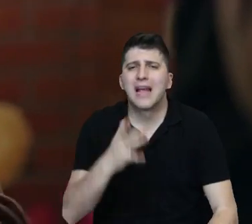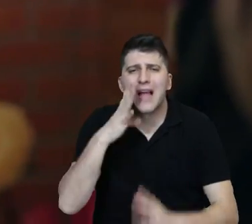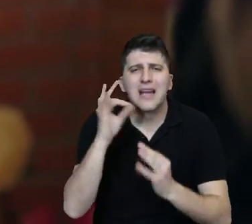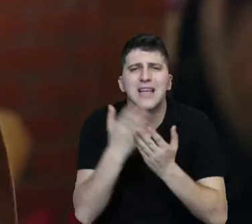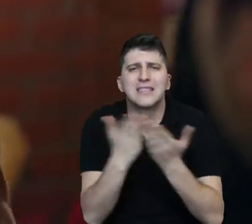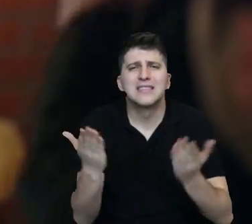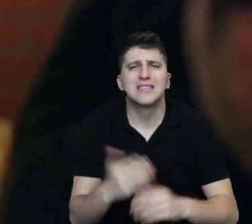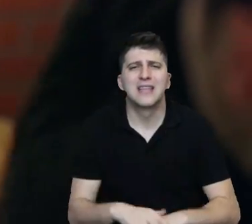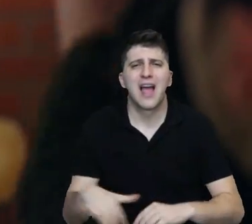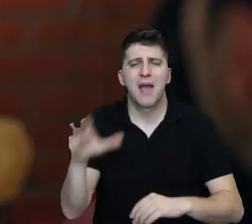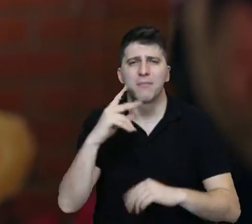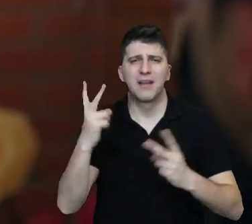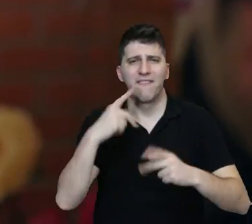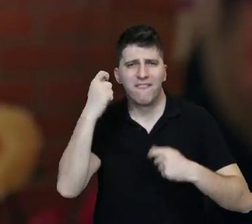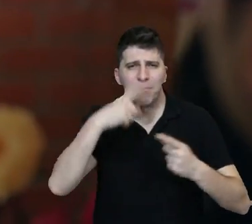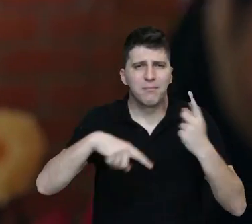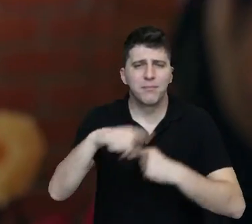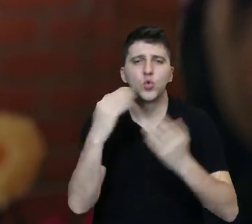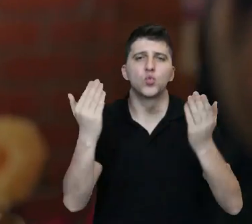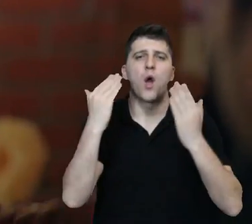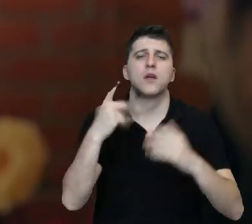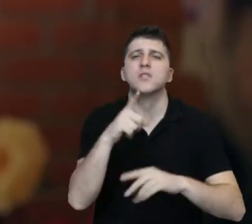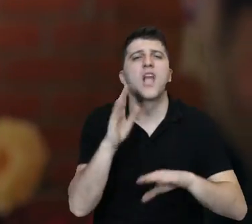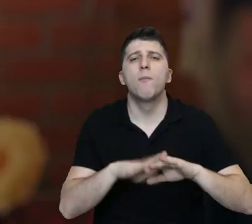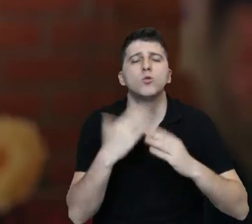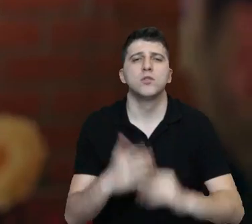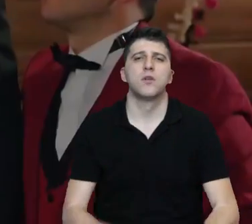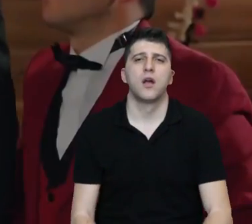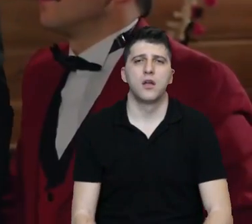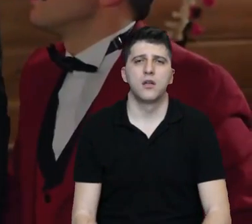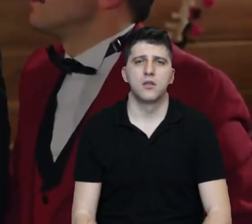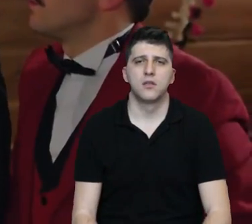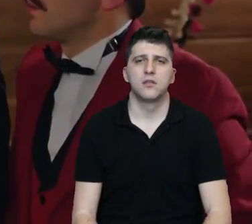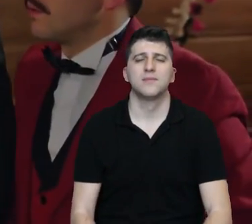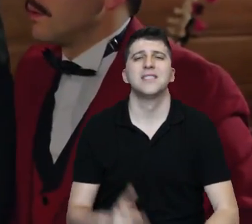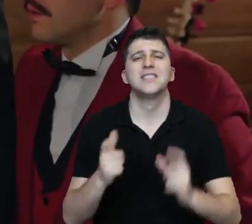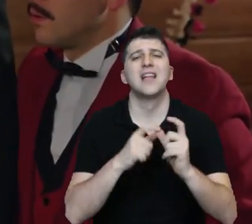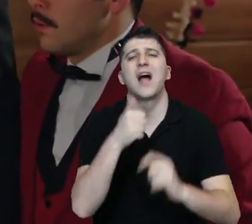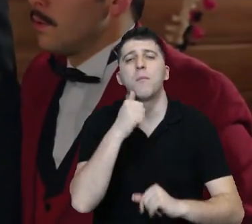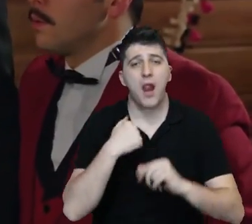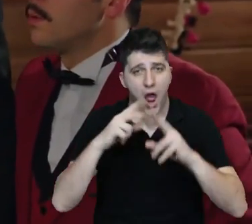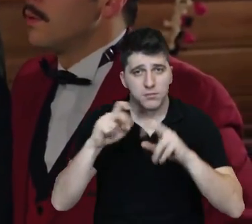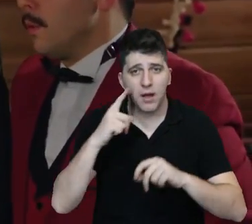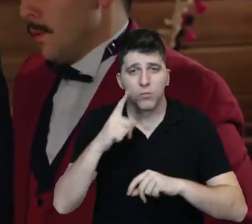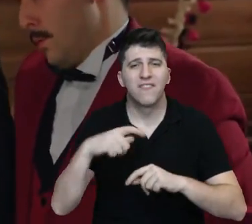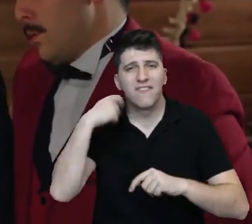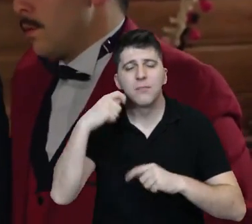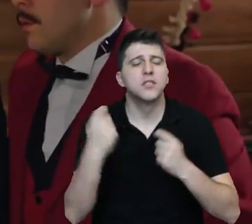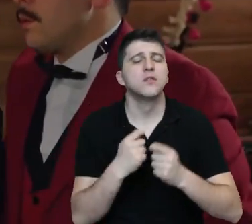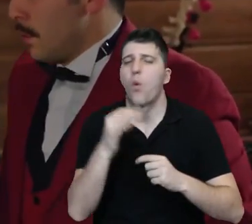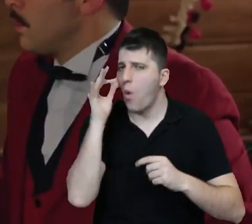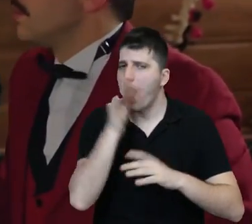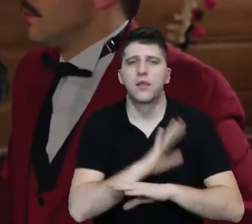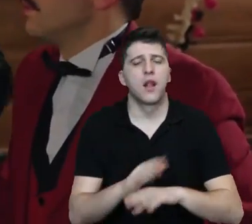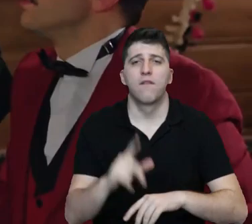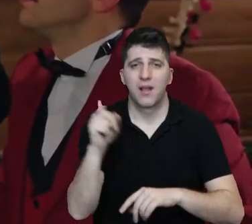insanlarsın? Millet yanımda yöremde film çevirsin diye dua ediyoruz. Ne yapıyorsunuz ya? Santral abi, ben araştırdım. Bu set işi bildiğin gibi değil.